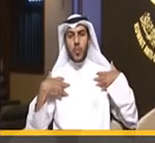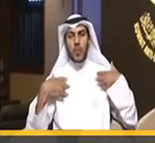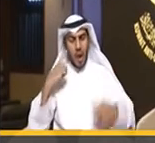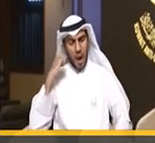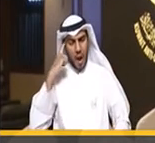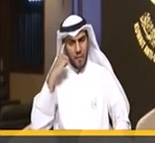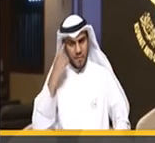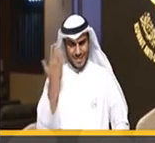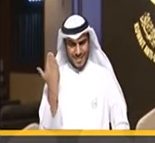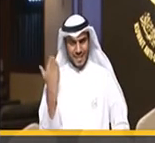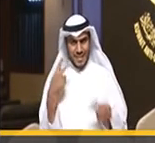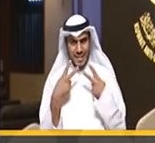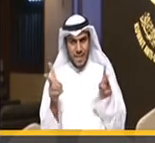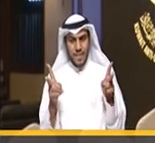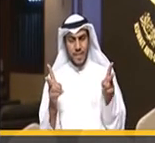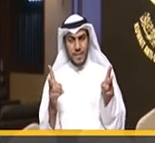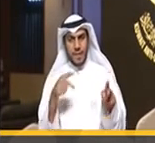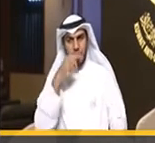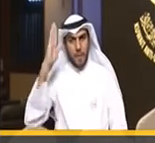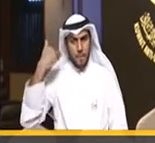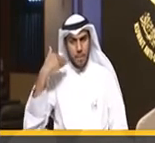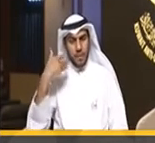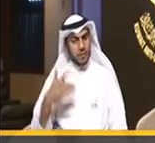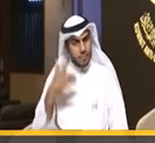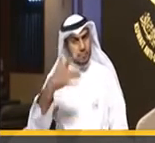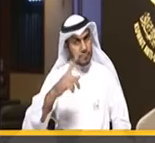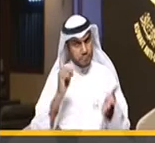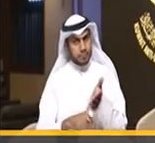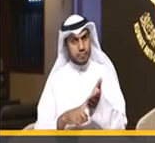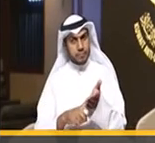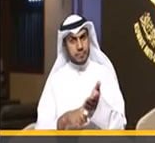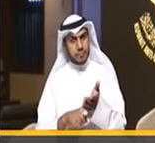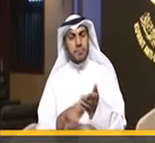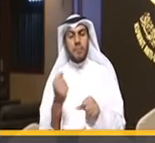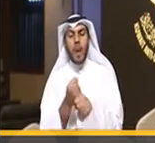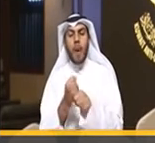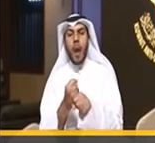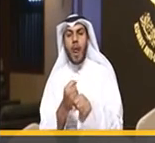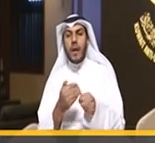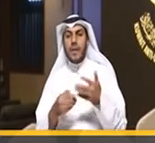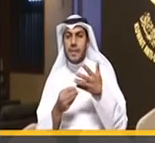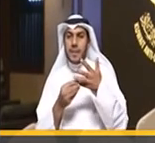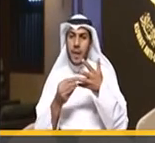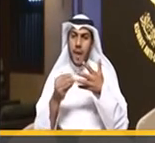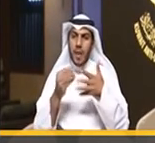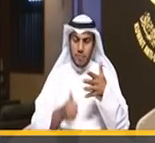الأخيرة فتحوا المجال للمرأة انها دخلت في سلك النيابة العامة اللي هو الممر اللي يوصلك الى القضاء،